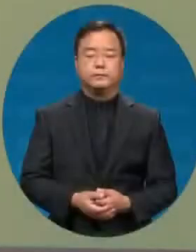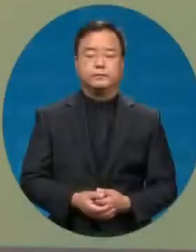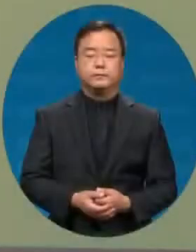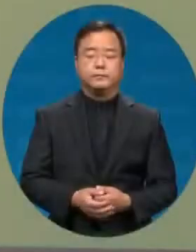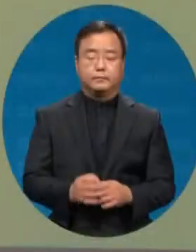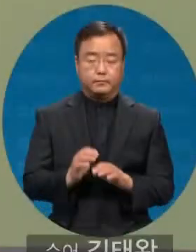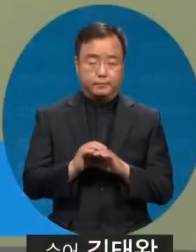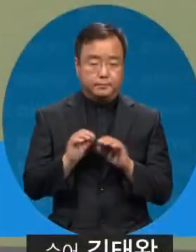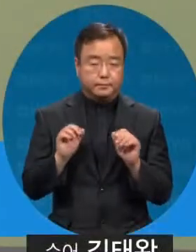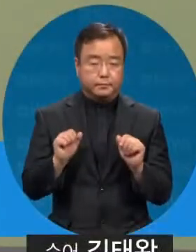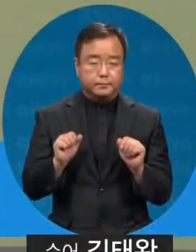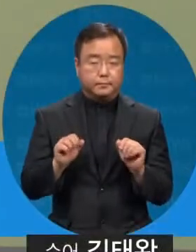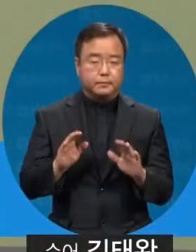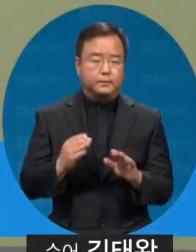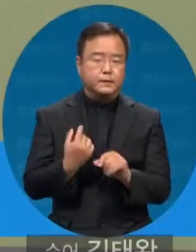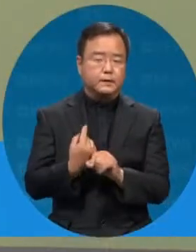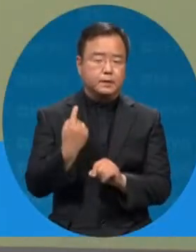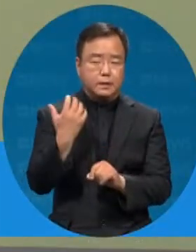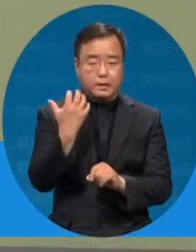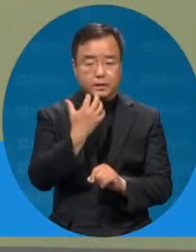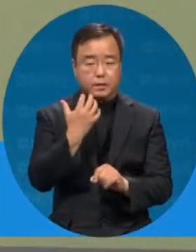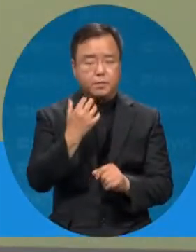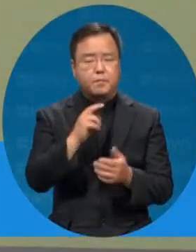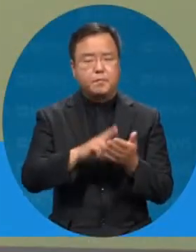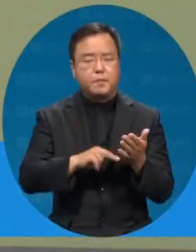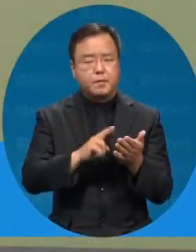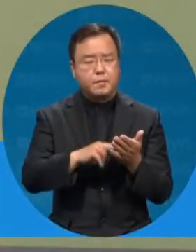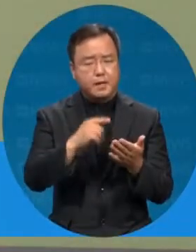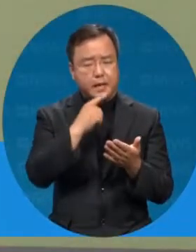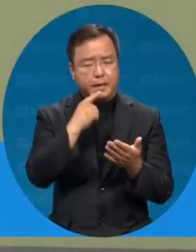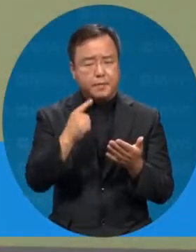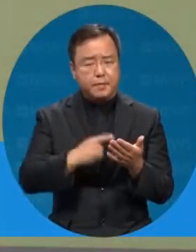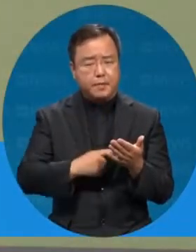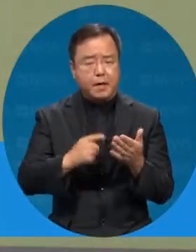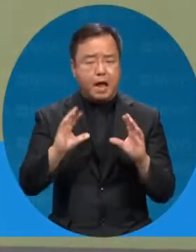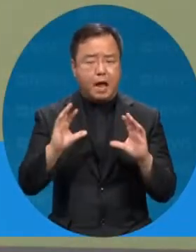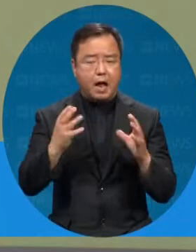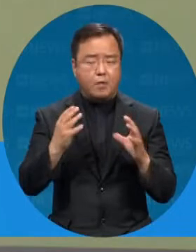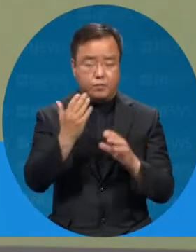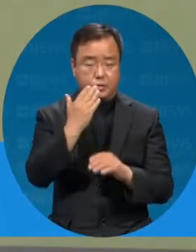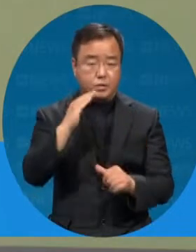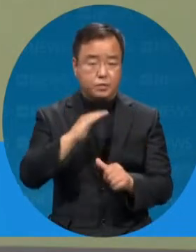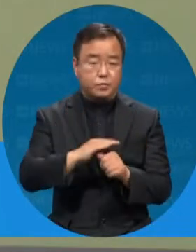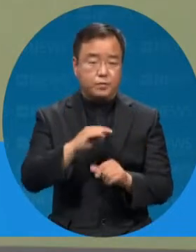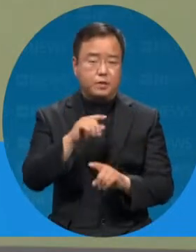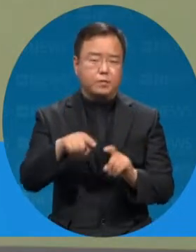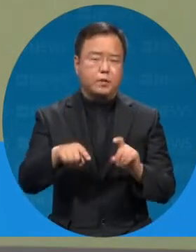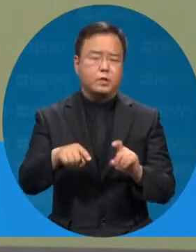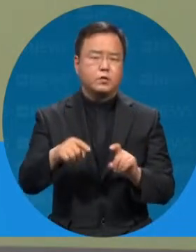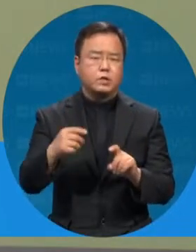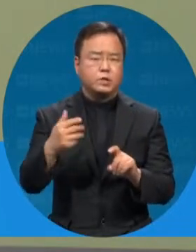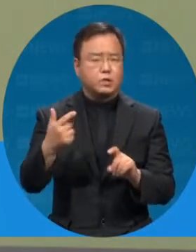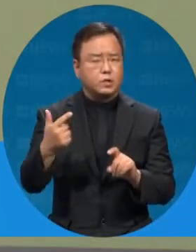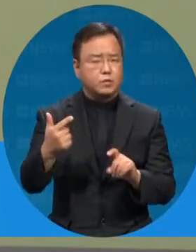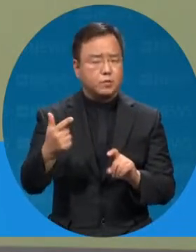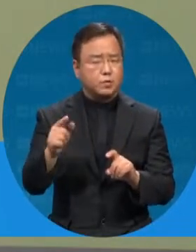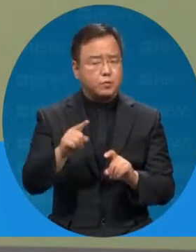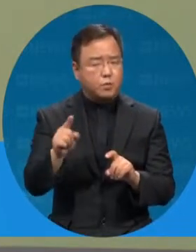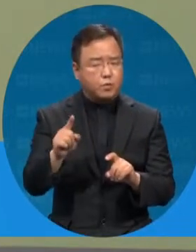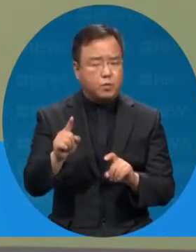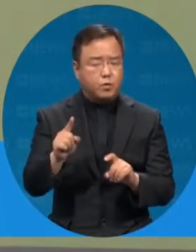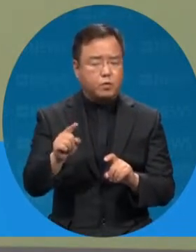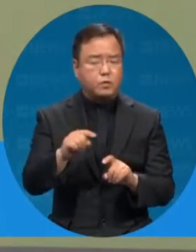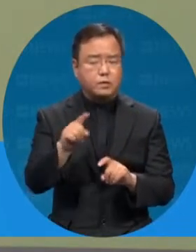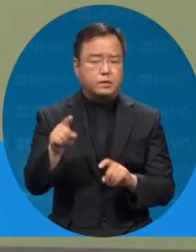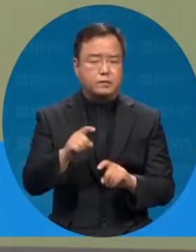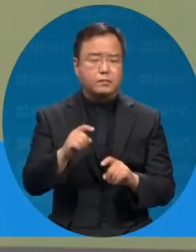지난해 성매매 피해 아동과 청소년 10명 가운데 6명은 온라인을 통해 성매매 에 노출된 것으로 나타났습니다 이 가운데